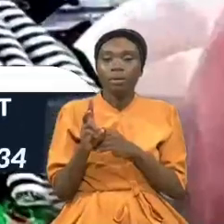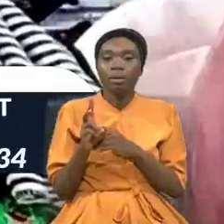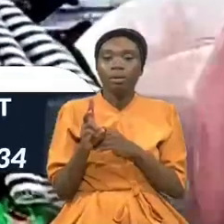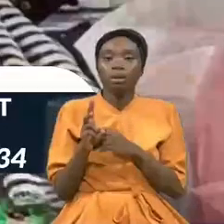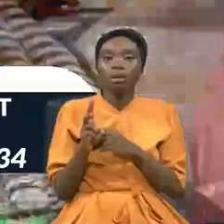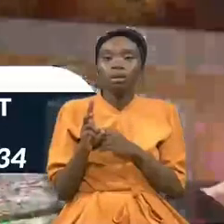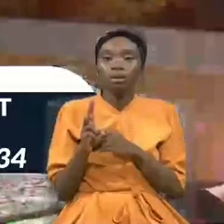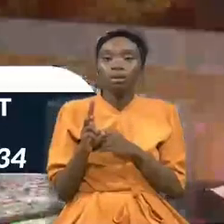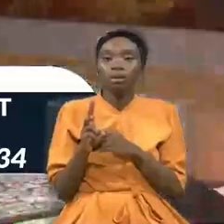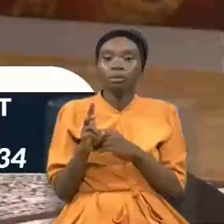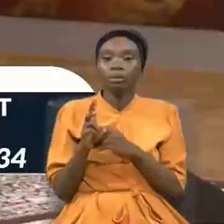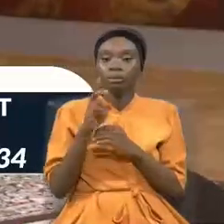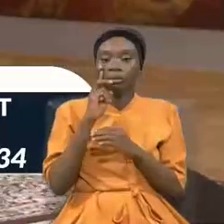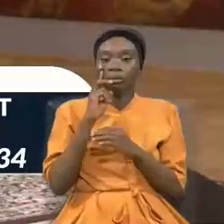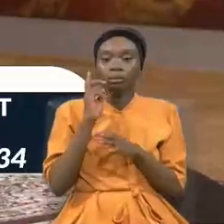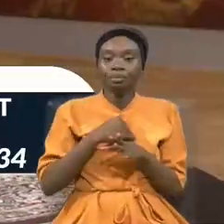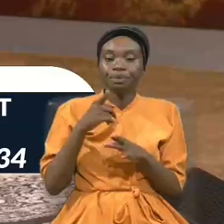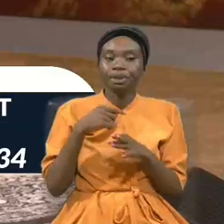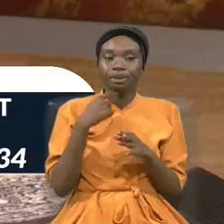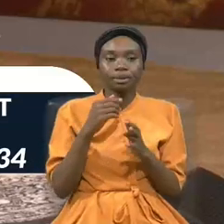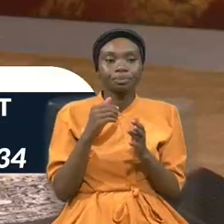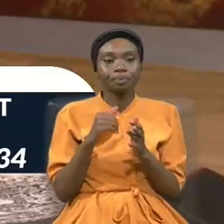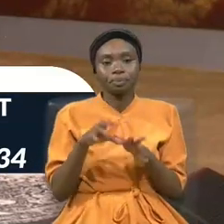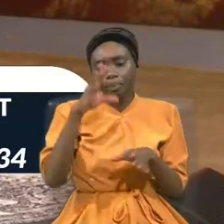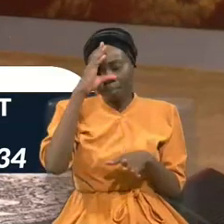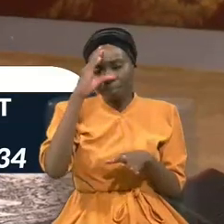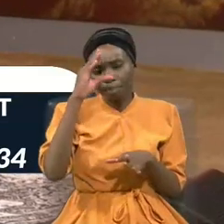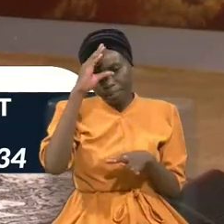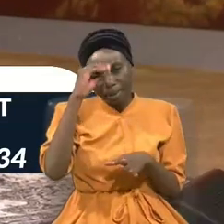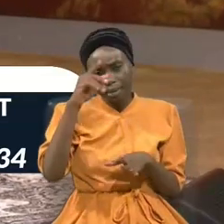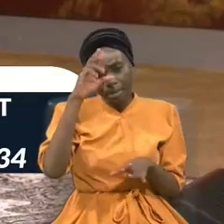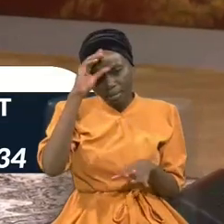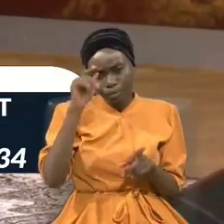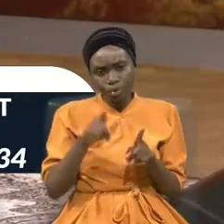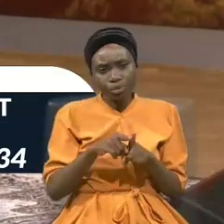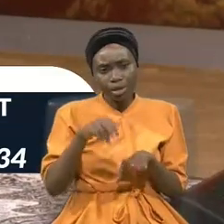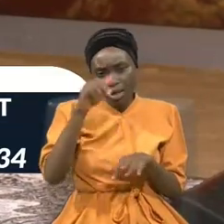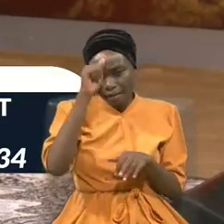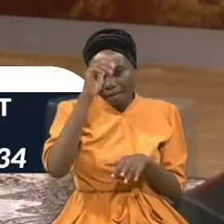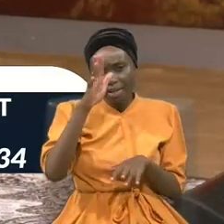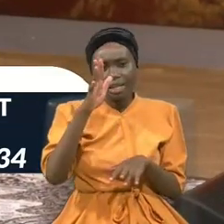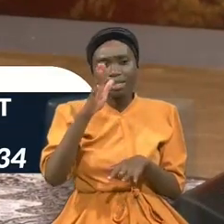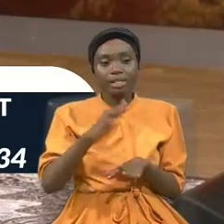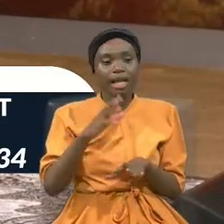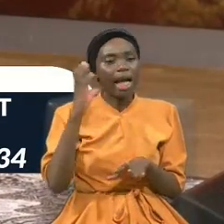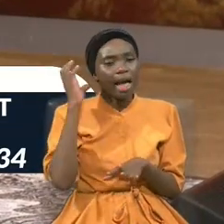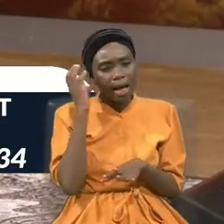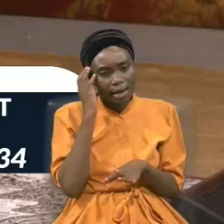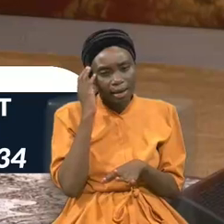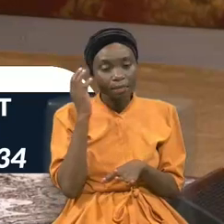Acte 7, verset 2. Étienne répondit, homme, frère et père, écoutez.